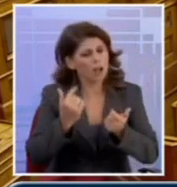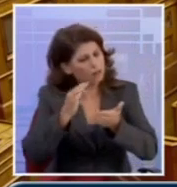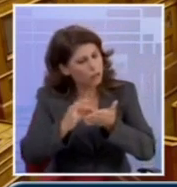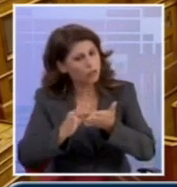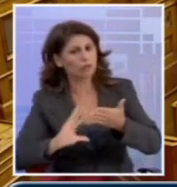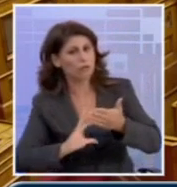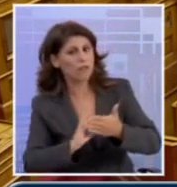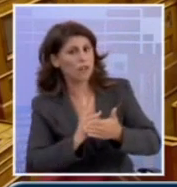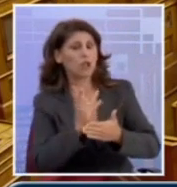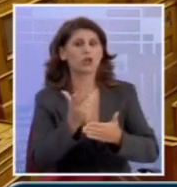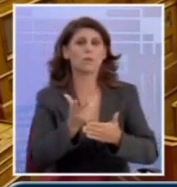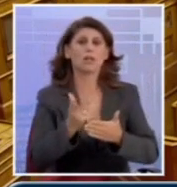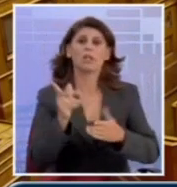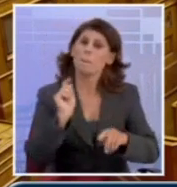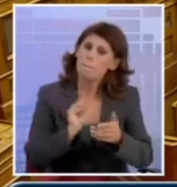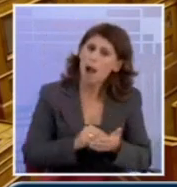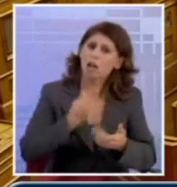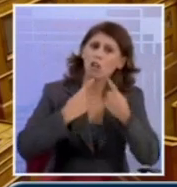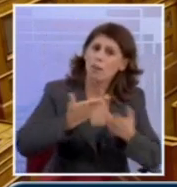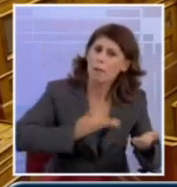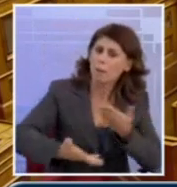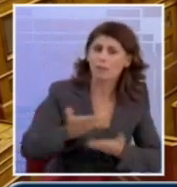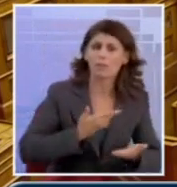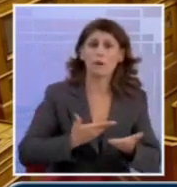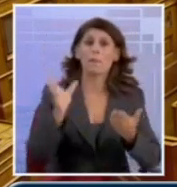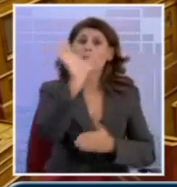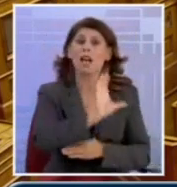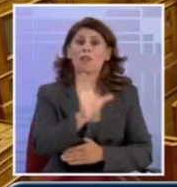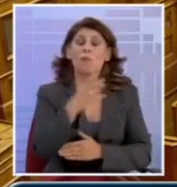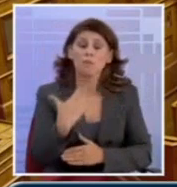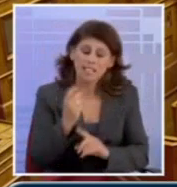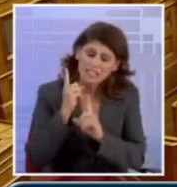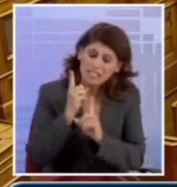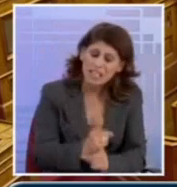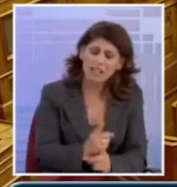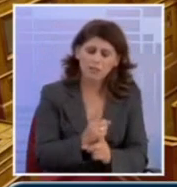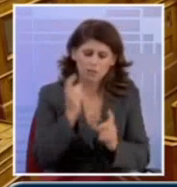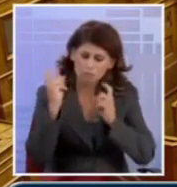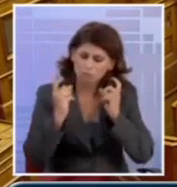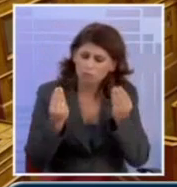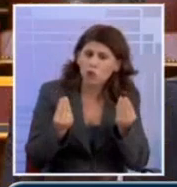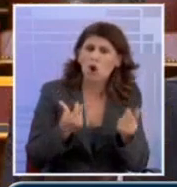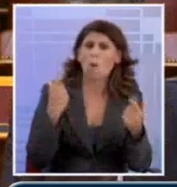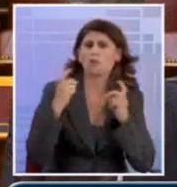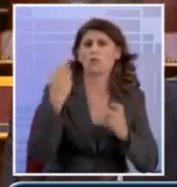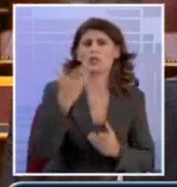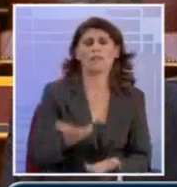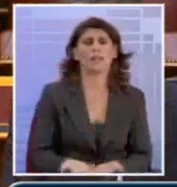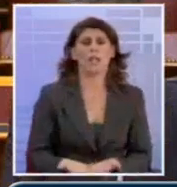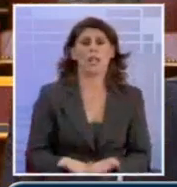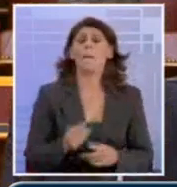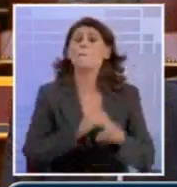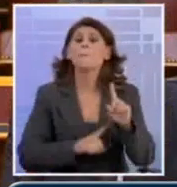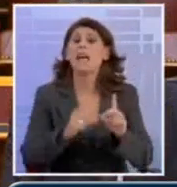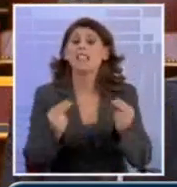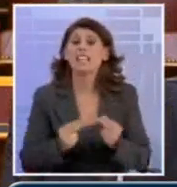το βελτιώσαμε, το ξαναδιαπραγματευθήκαμε με μια Ευρώπη που έχει συγκεκριμένους σχετισμούς. Ποια θα ήταν η